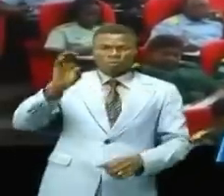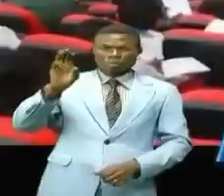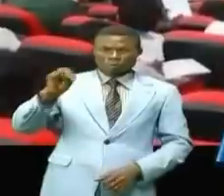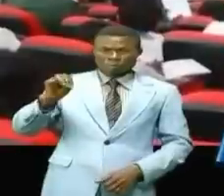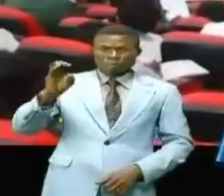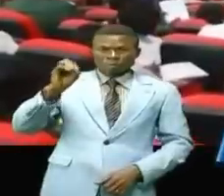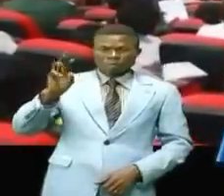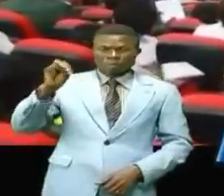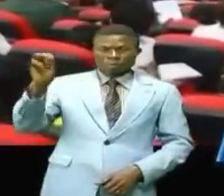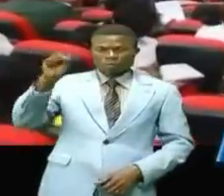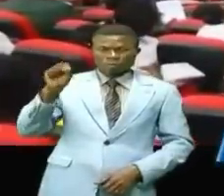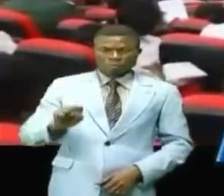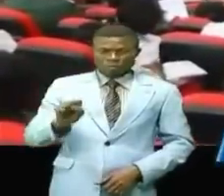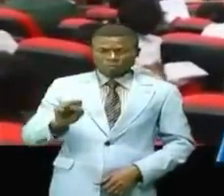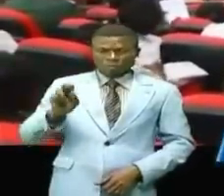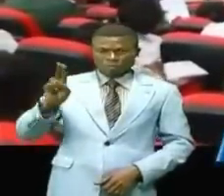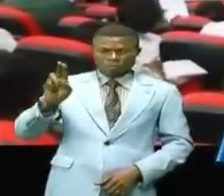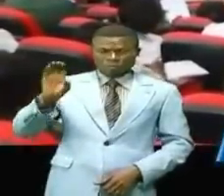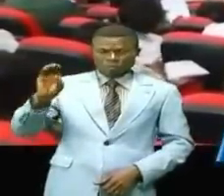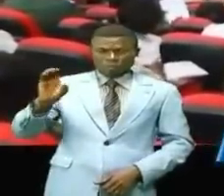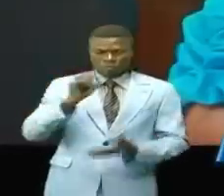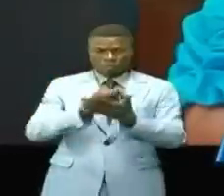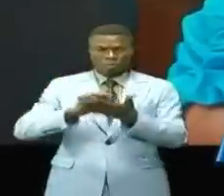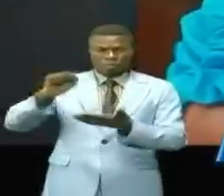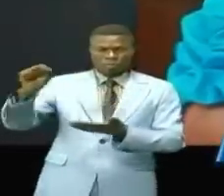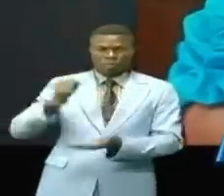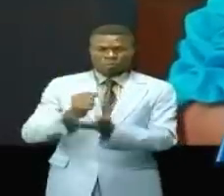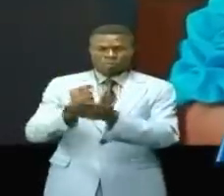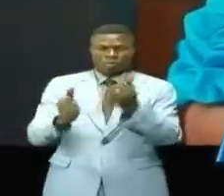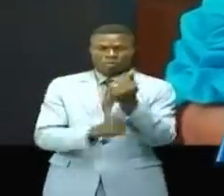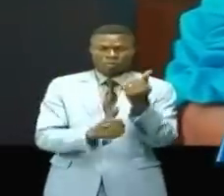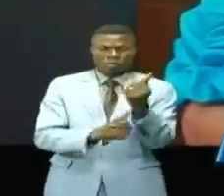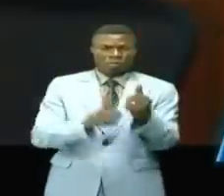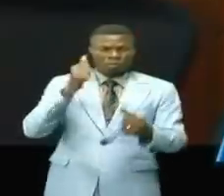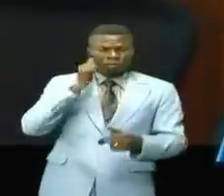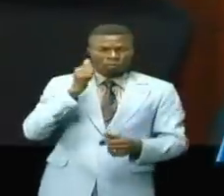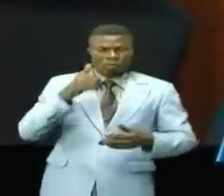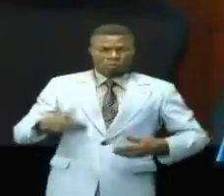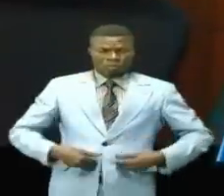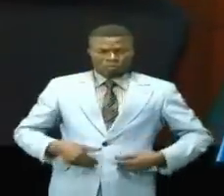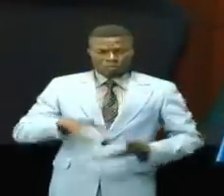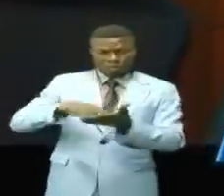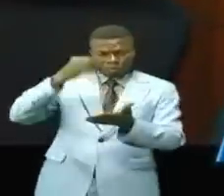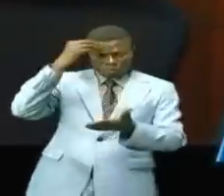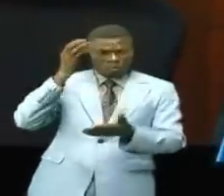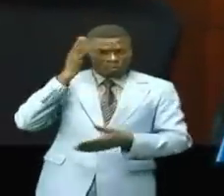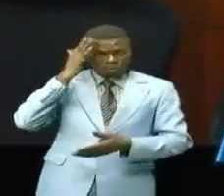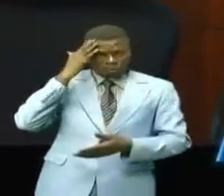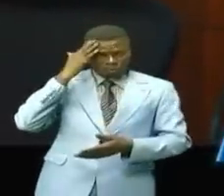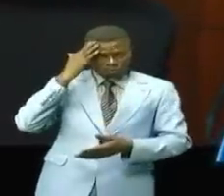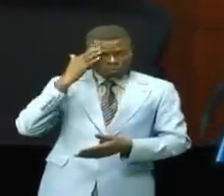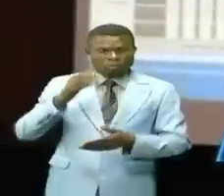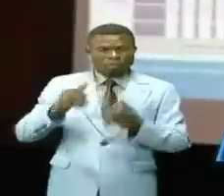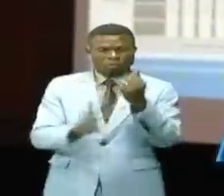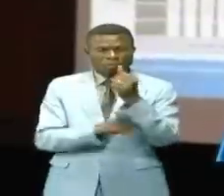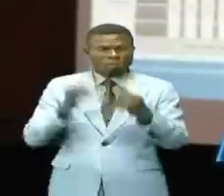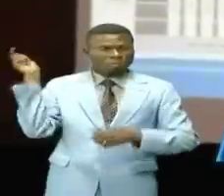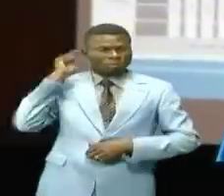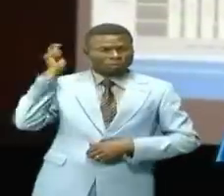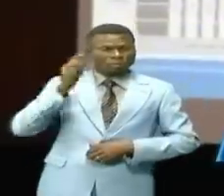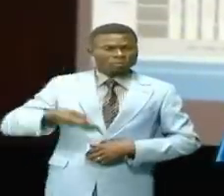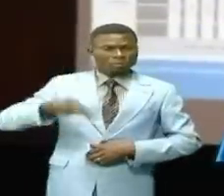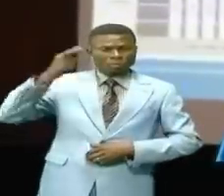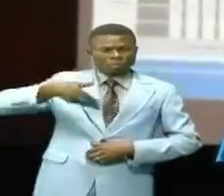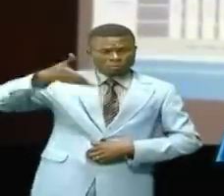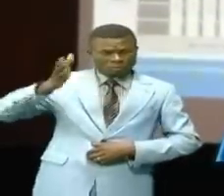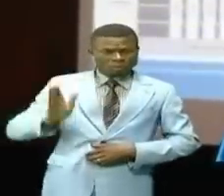l'ONU Femmes au Tchad, ces séminaires aident les participants à acquérir des connaissances des intervenants, professeurs et